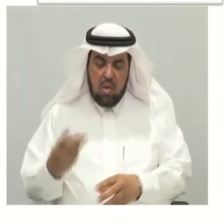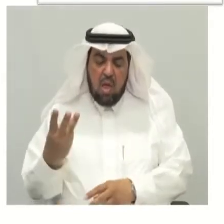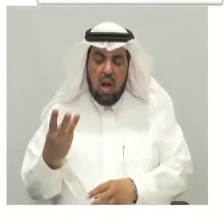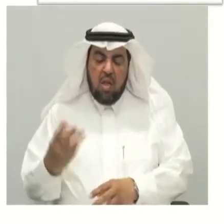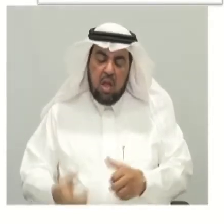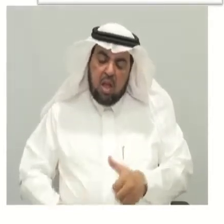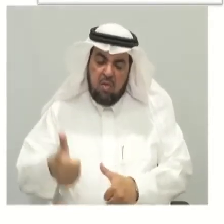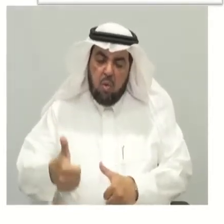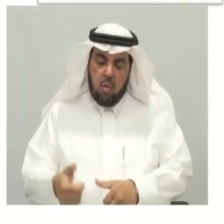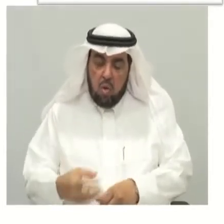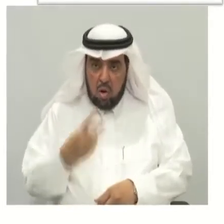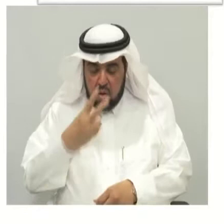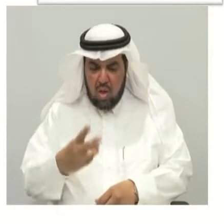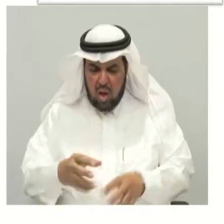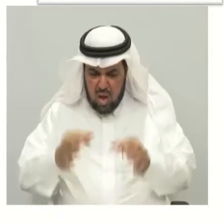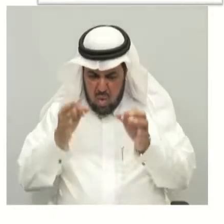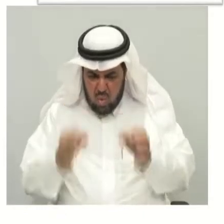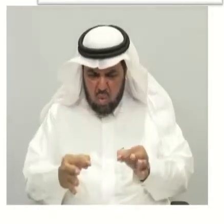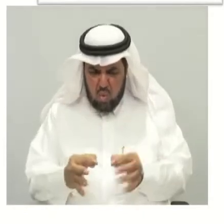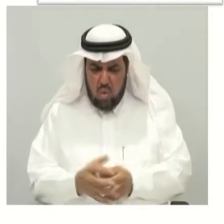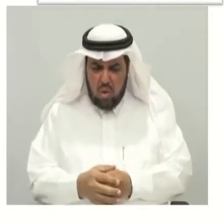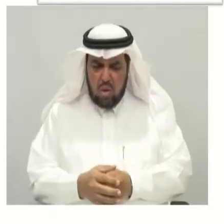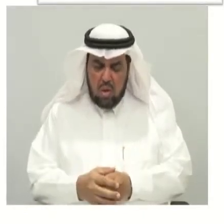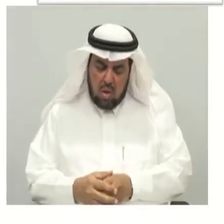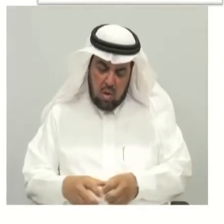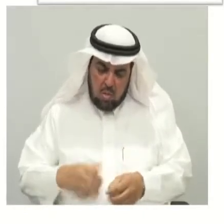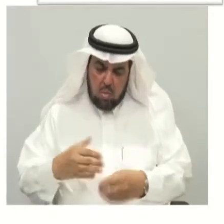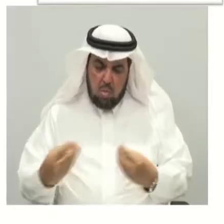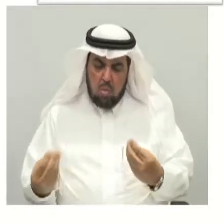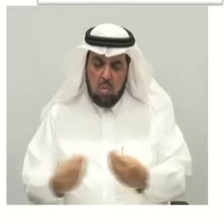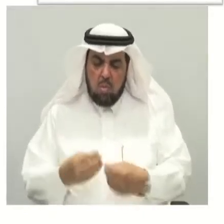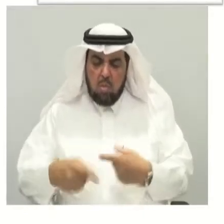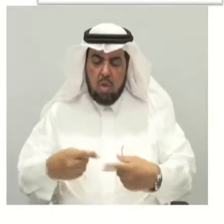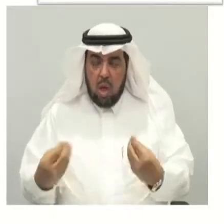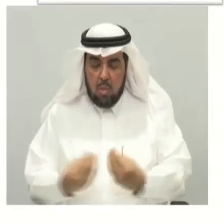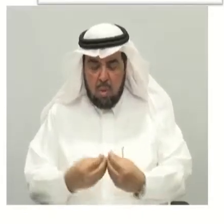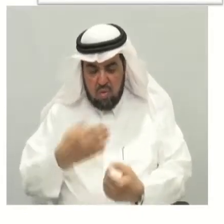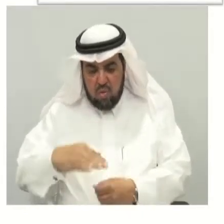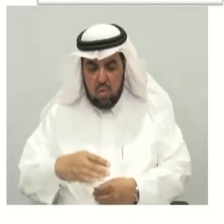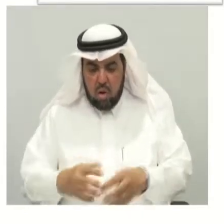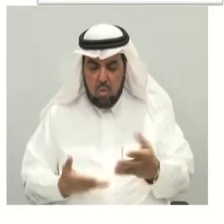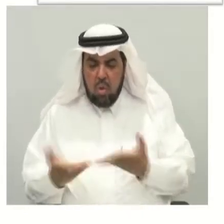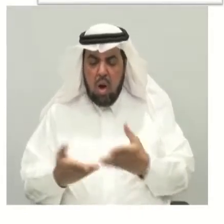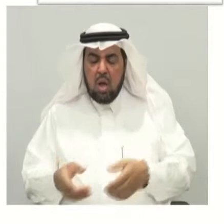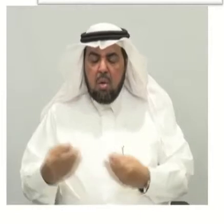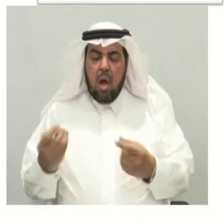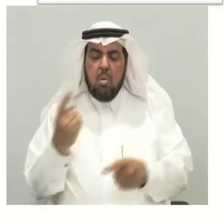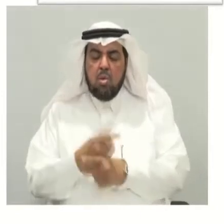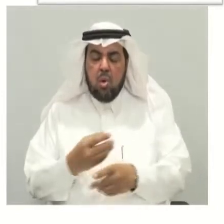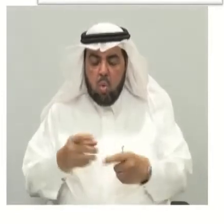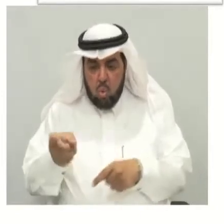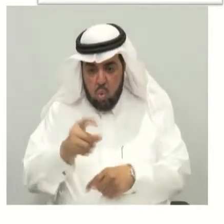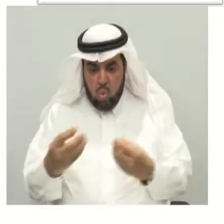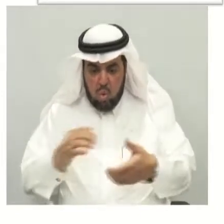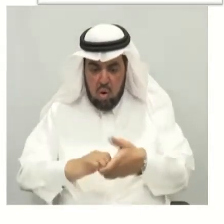التفوق، التركيز، التحفيز والتلخيص، متابعة فيديوهات، مناقشة مع المعلم والزملاء، حل أسئلة نهاية